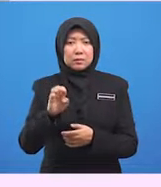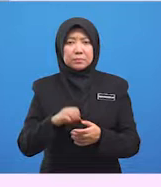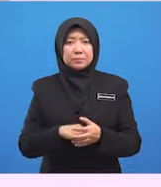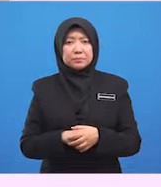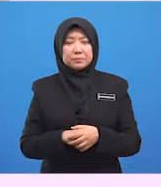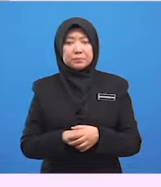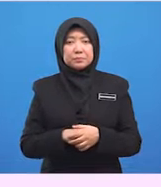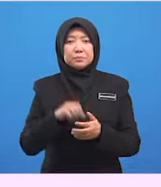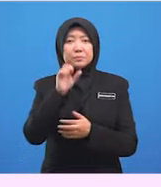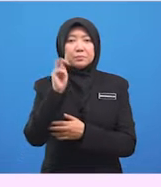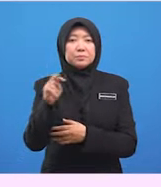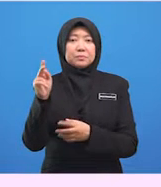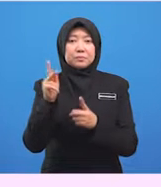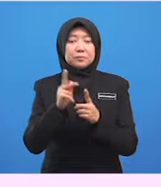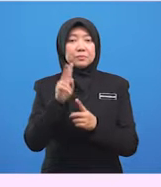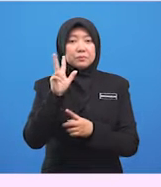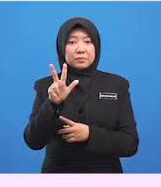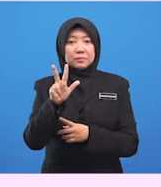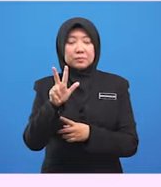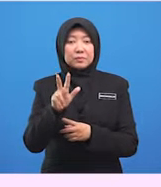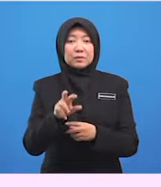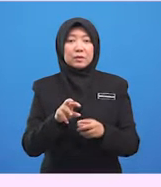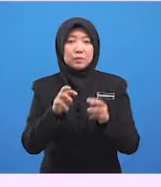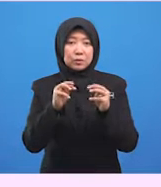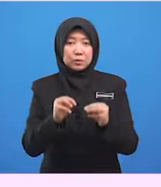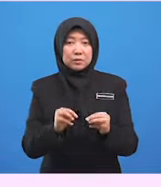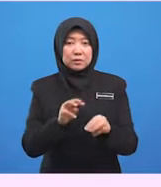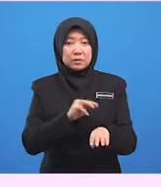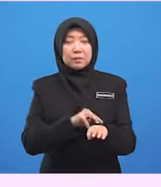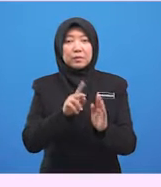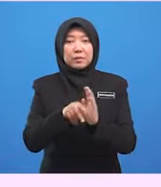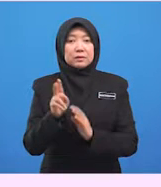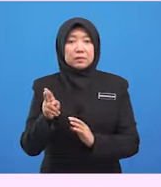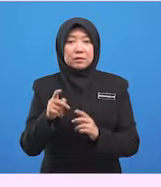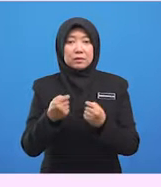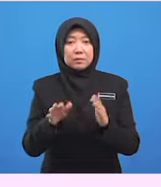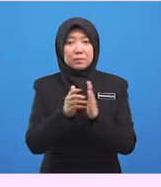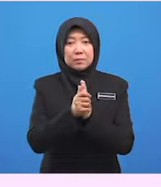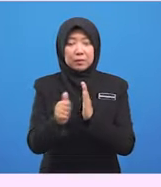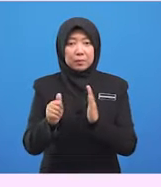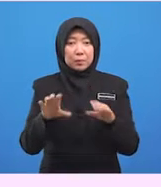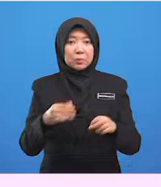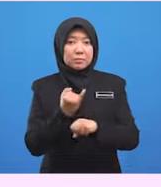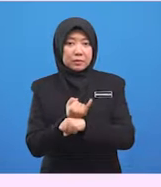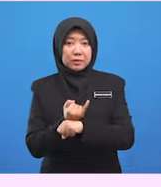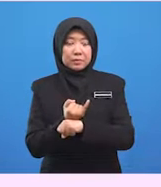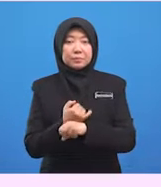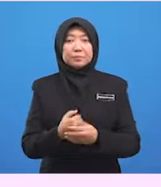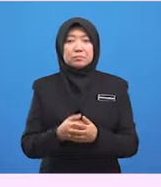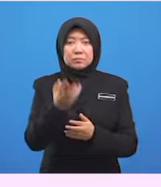ajang ketiga manusia zaman prasejarah telah mempunyai kemahiran mencipta tembikar